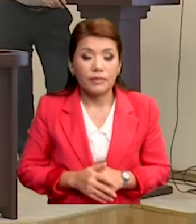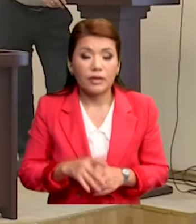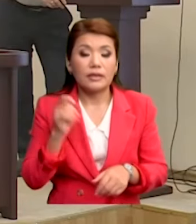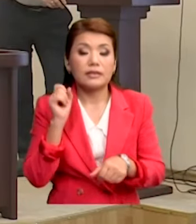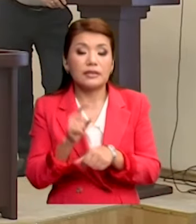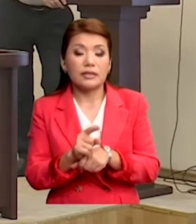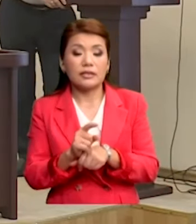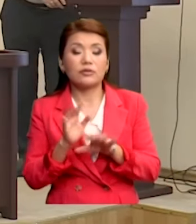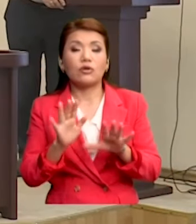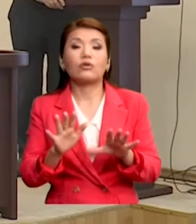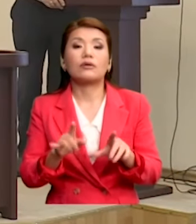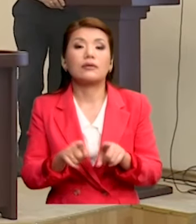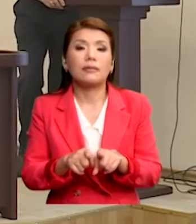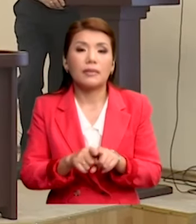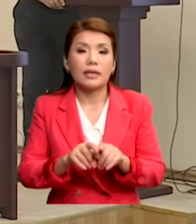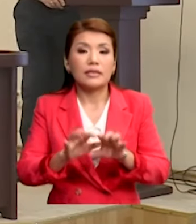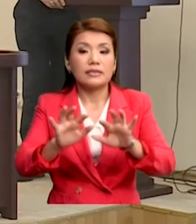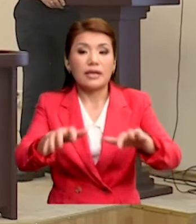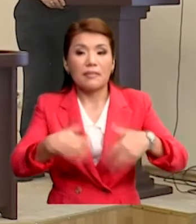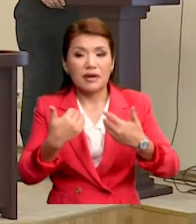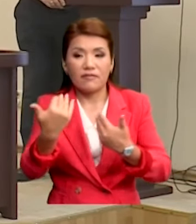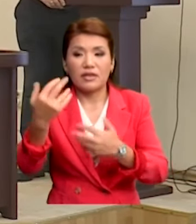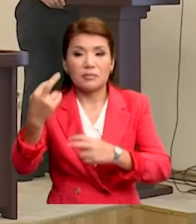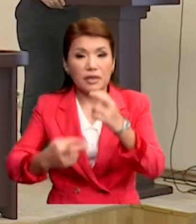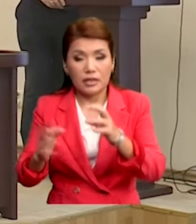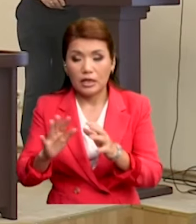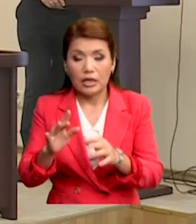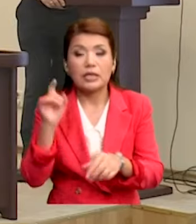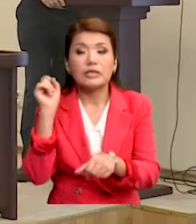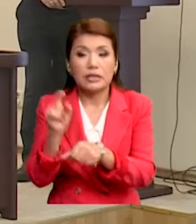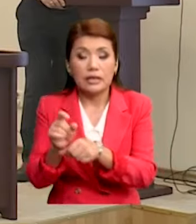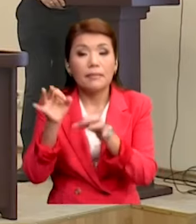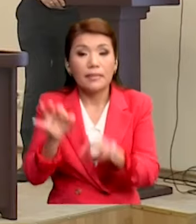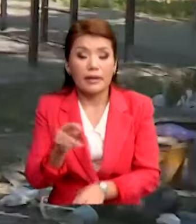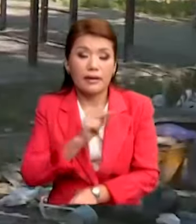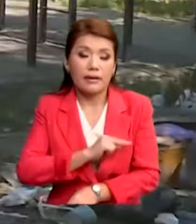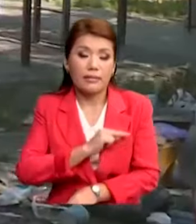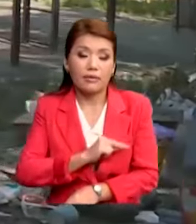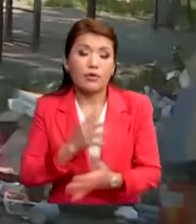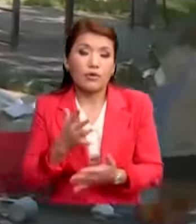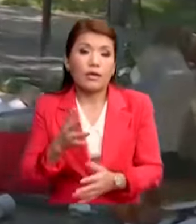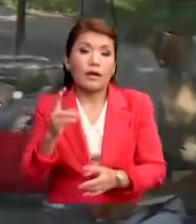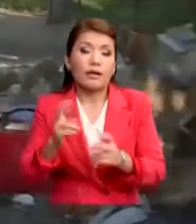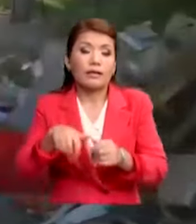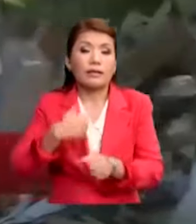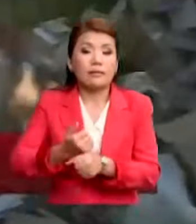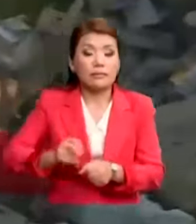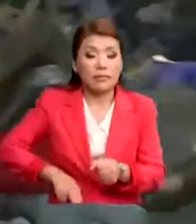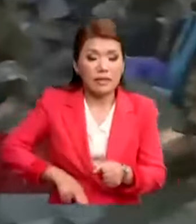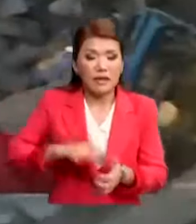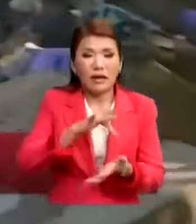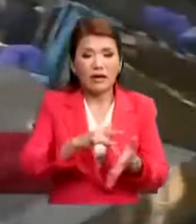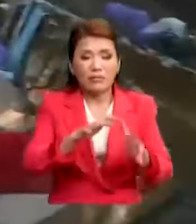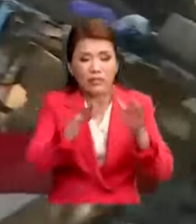же не стоит, Александр Петрович, забрать у вас предприятие так. Задача стоит, чтобы оно правильно работало. Вы меня понимаете правильно, да? Кәсіпорын басшысы қаланы қалдыққа